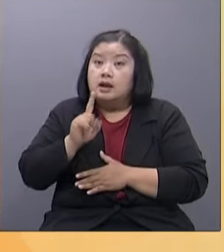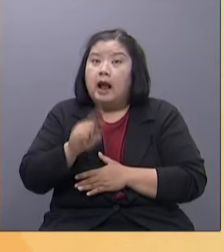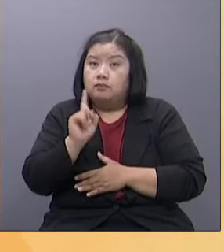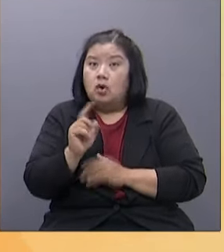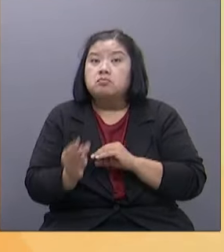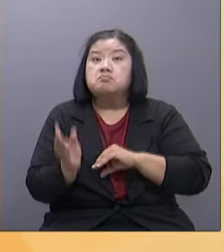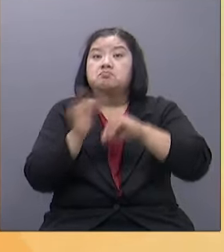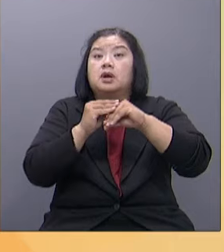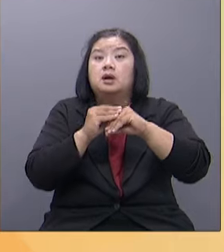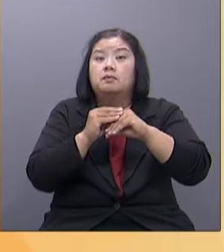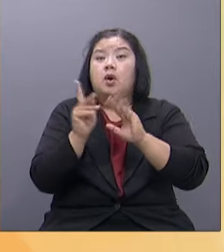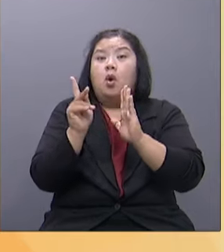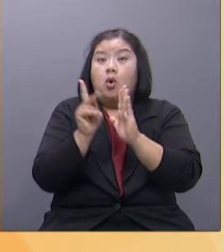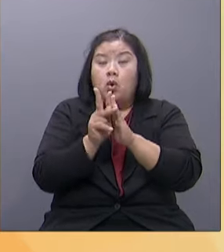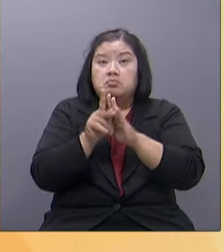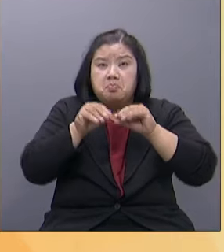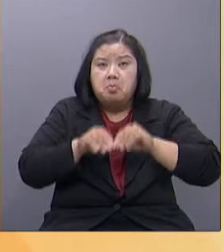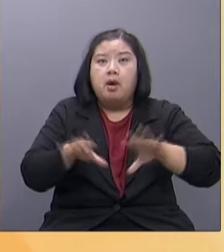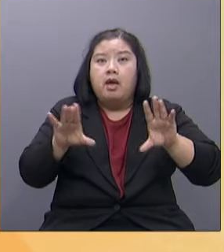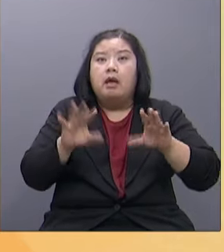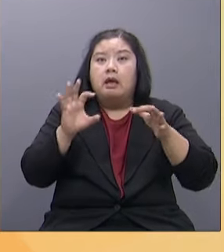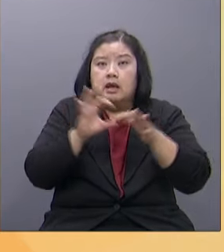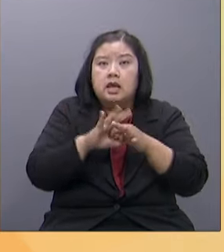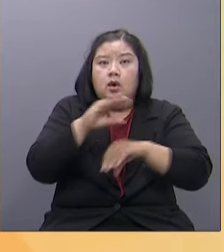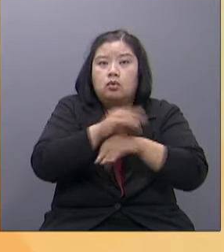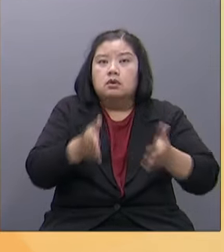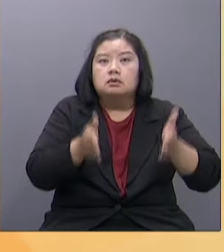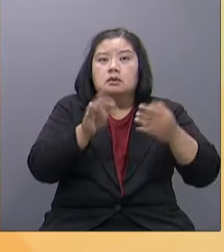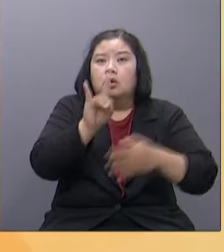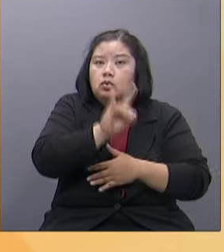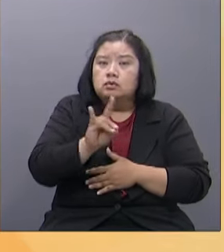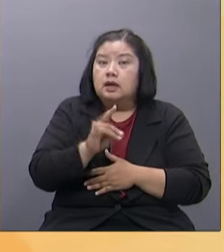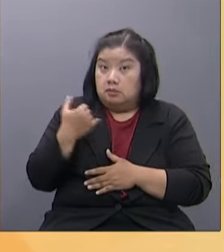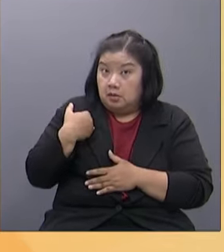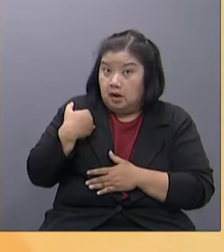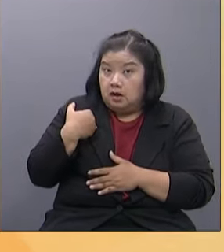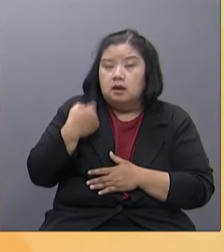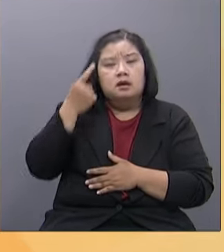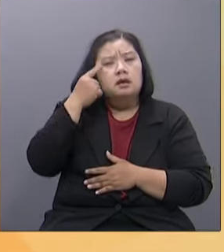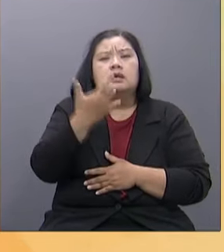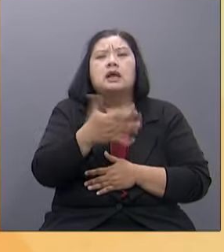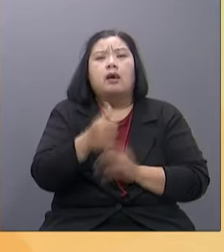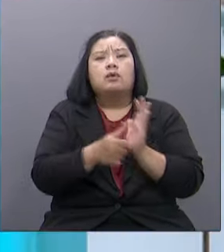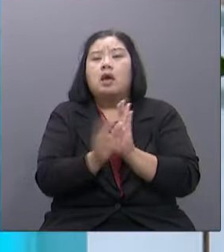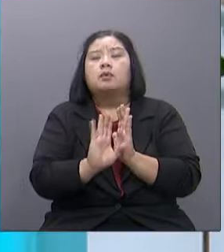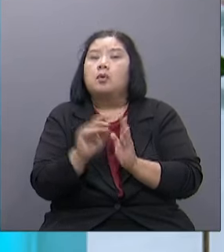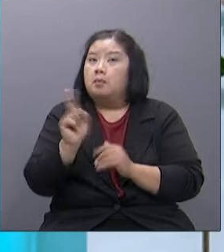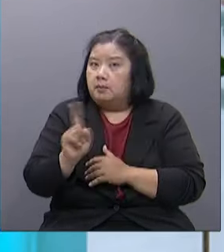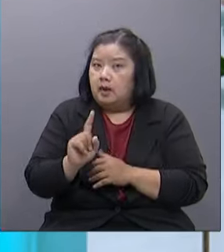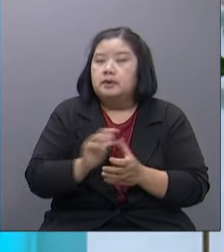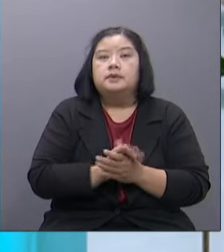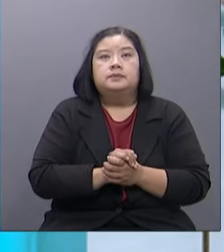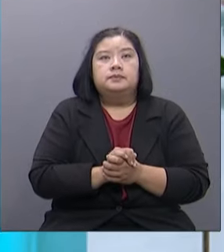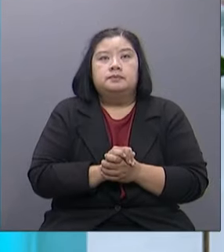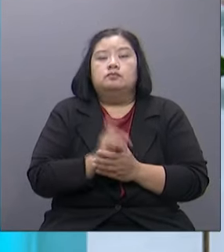อะไรที่เน้นย้ำในเรื่องของประเภทอาคารต่างๆในการใช้งานด้วยไหคะหรือว่าเดิมก็เพียงพออยู่แล้วเอ่อต้องต้อง